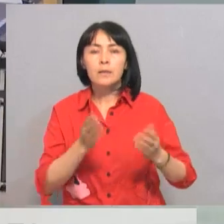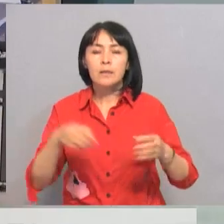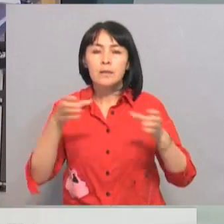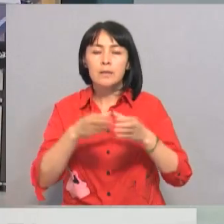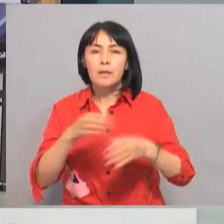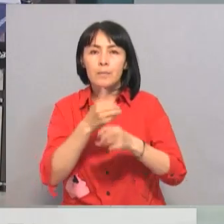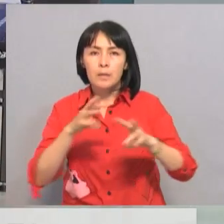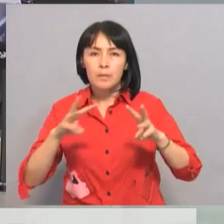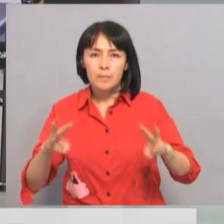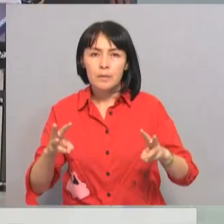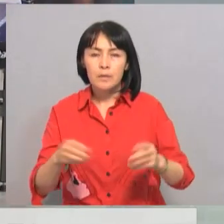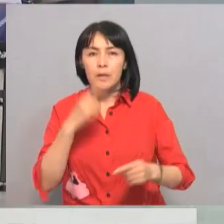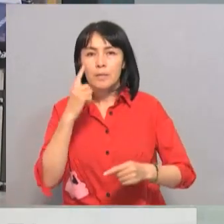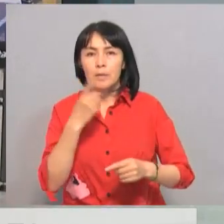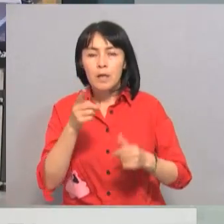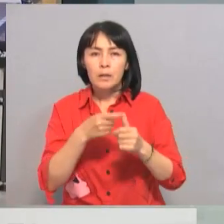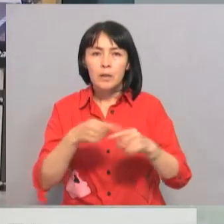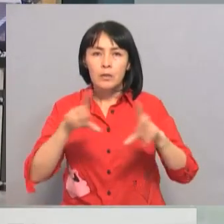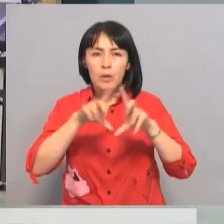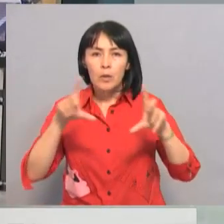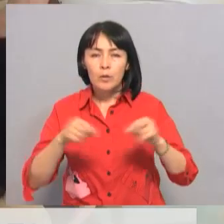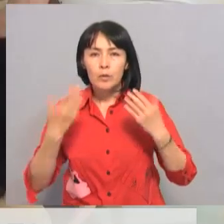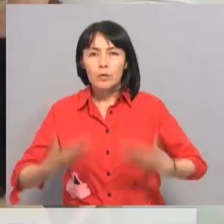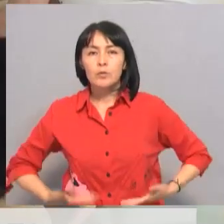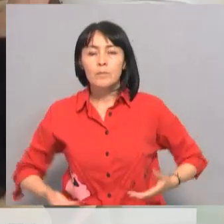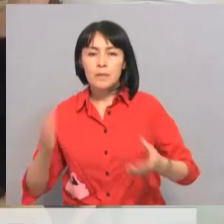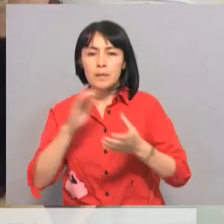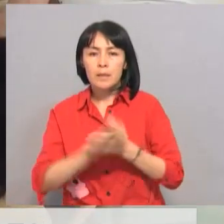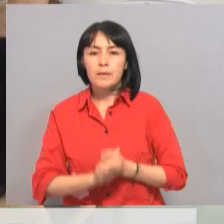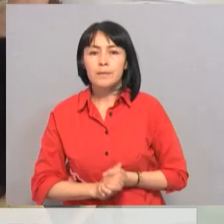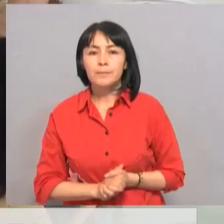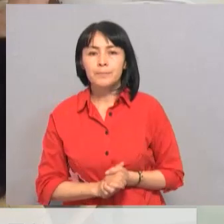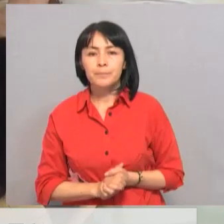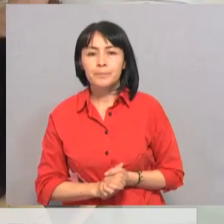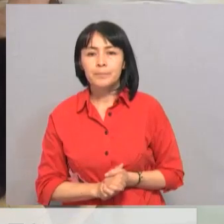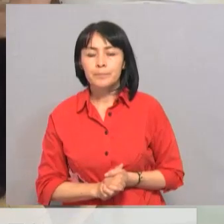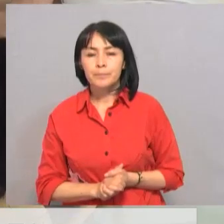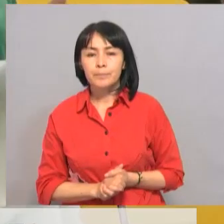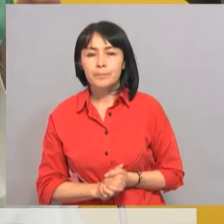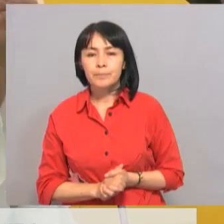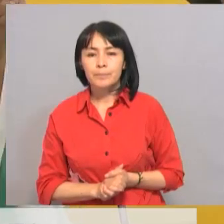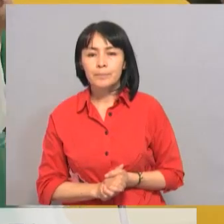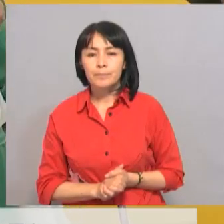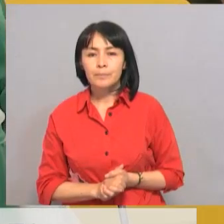саланың вице-министрі алдымен аталған орталықтың тыныс-тіршілігімен танысты.